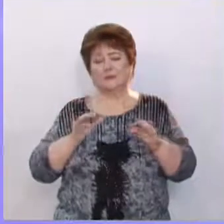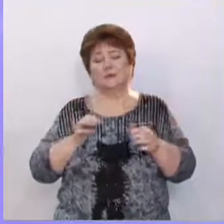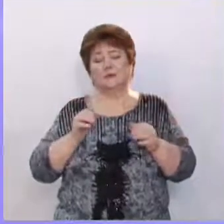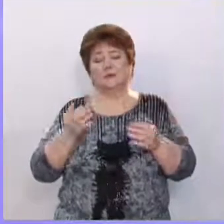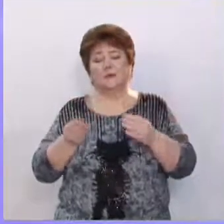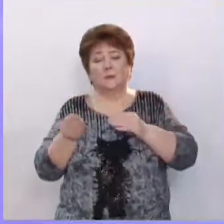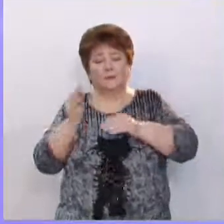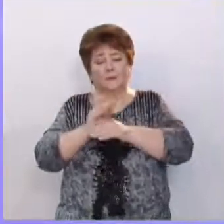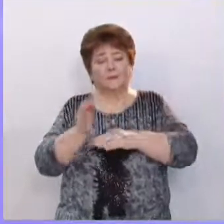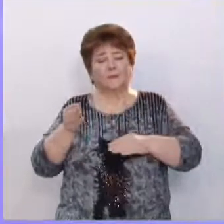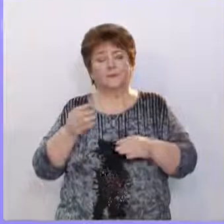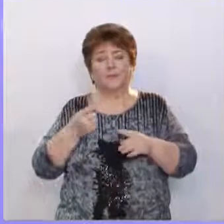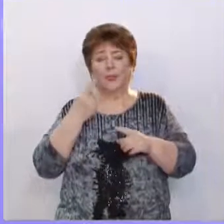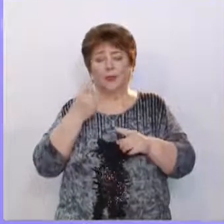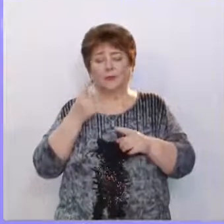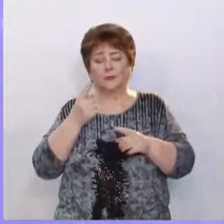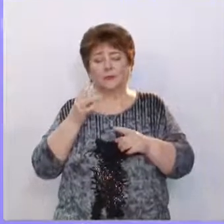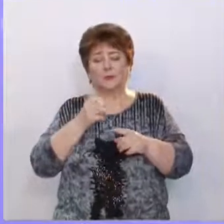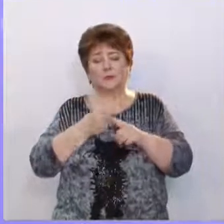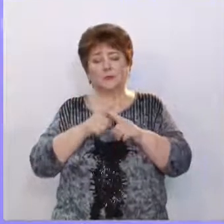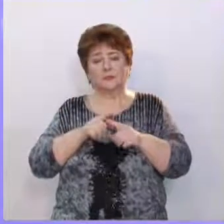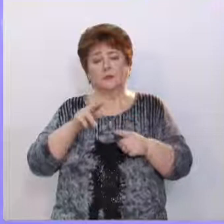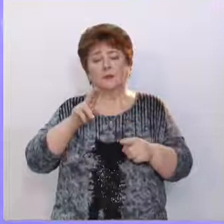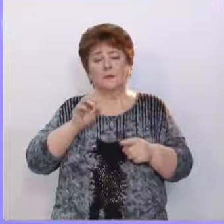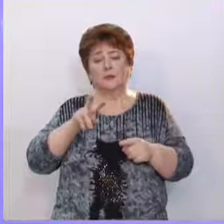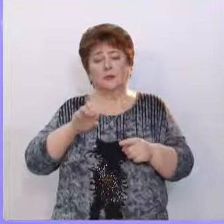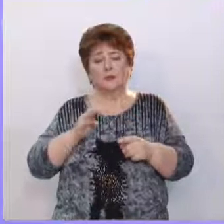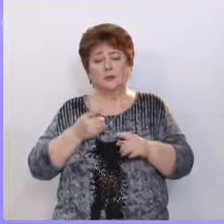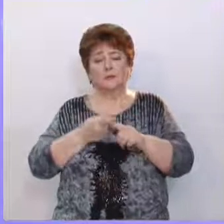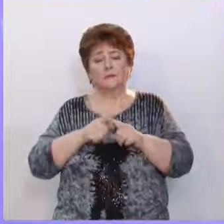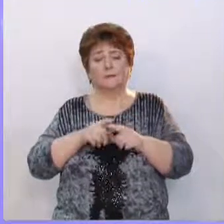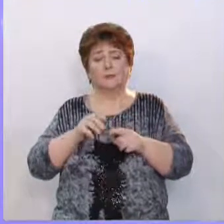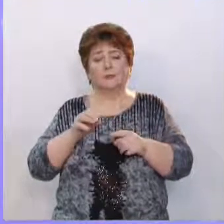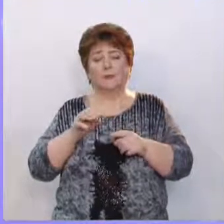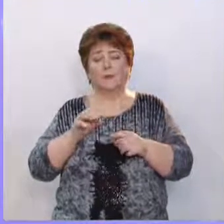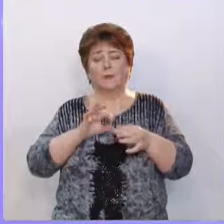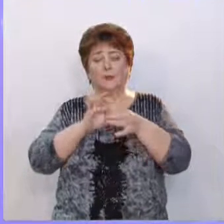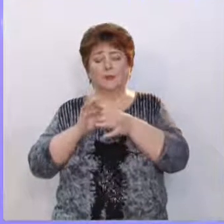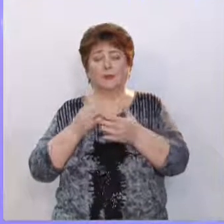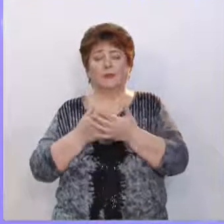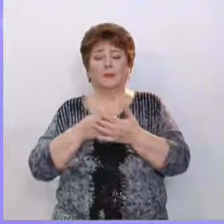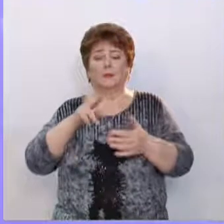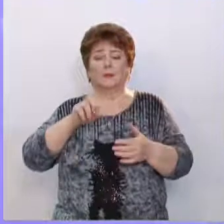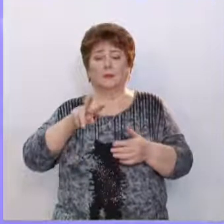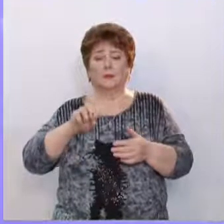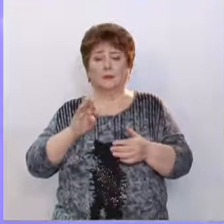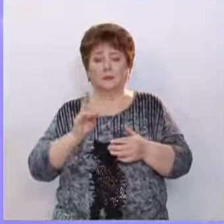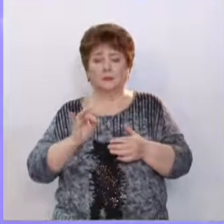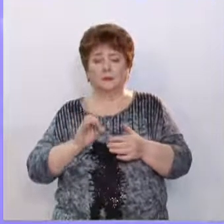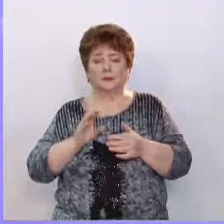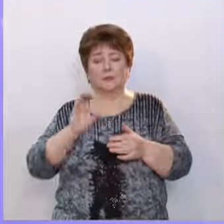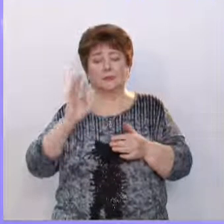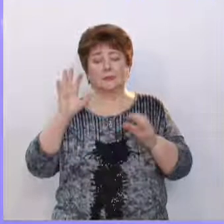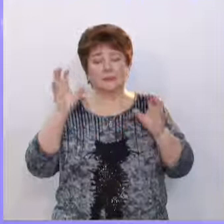Давайте подставим одно из этих прилагательных в это предложение. Например, прилагательное